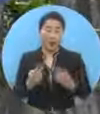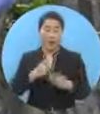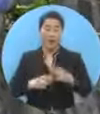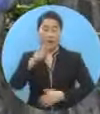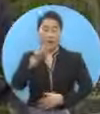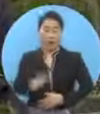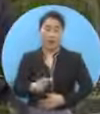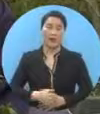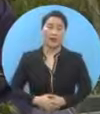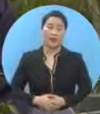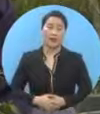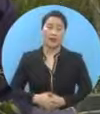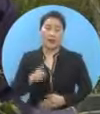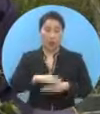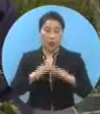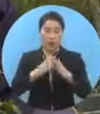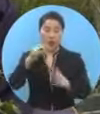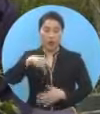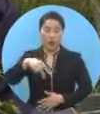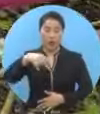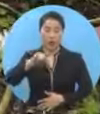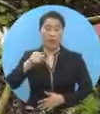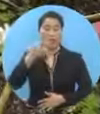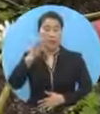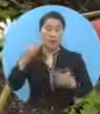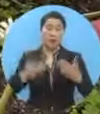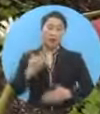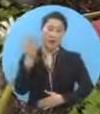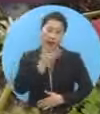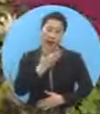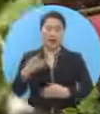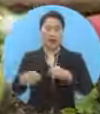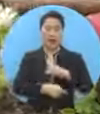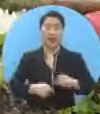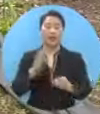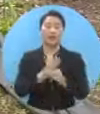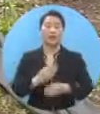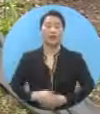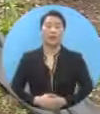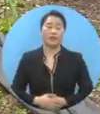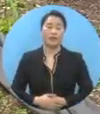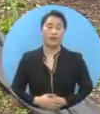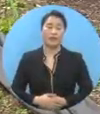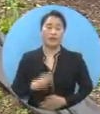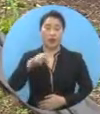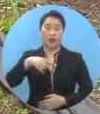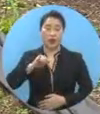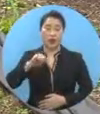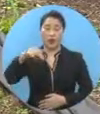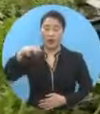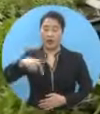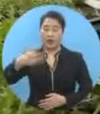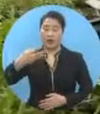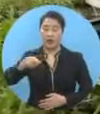야생보다 튼실합니다. 이 농가는 유기농 인증을 받아 깨끗한 민들레를 생산하고 있습니다.